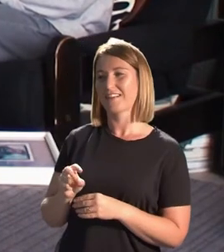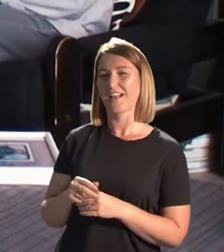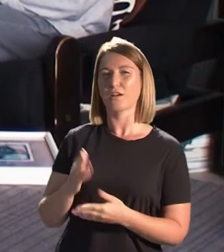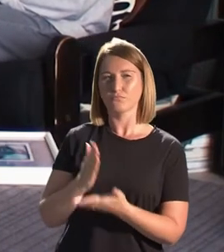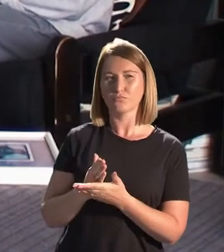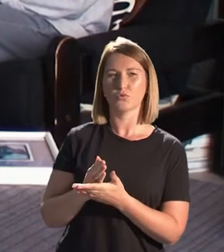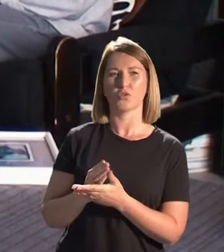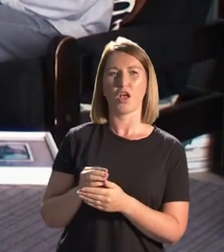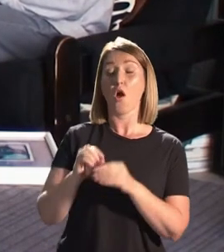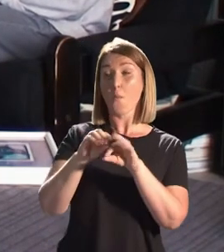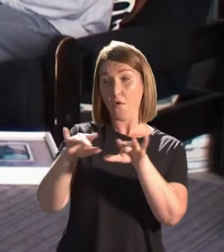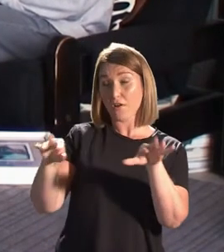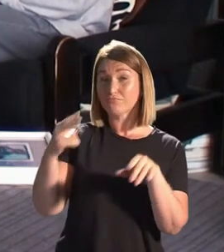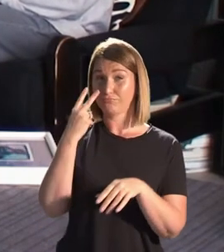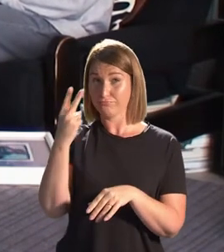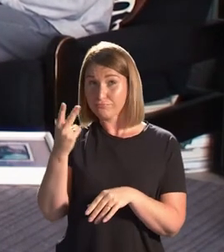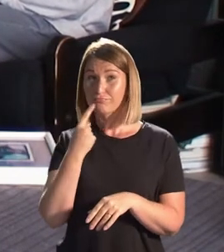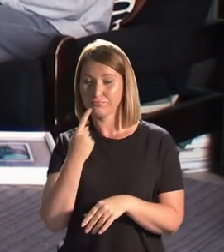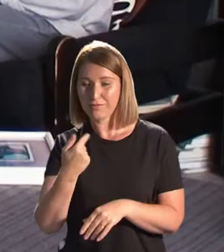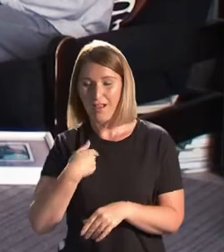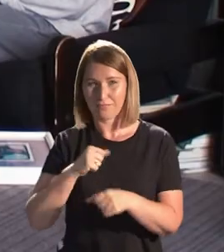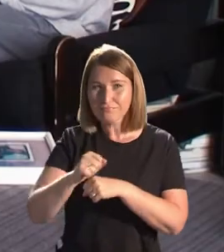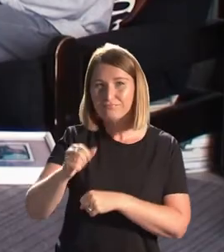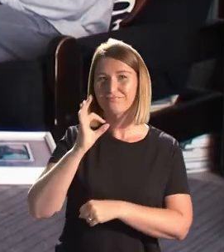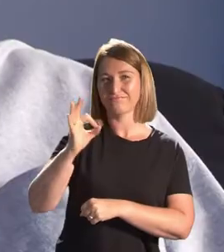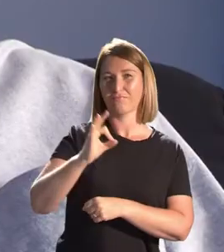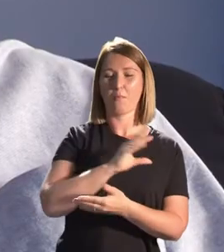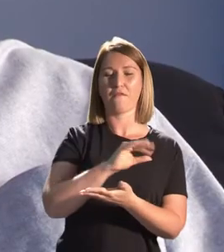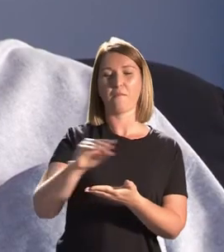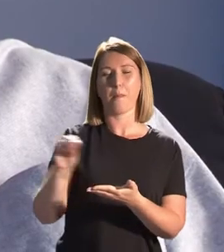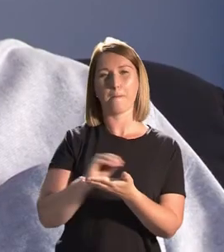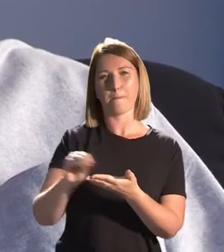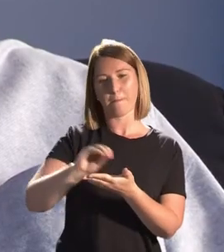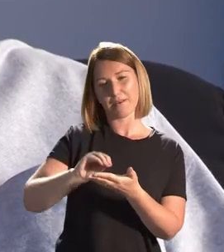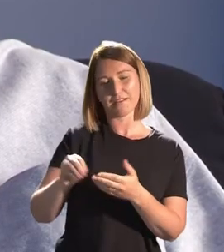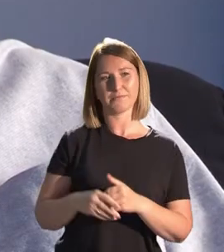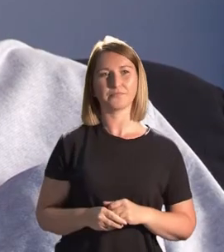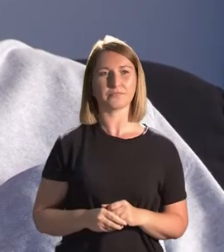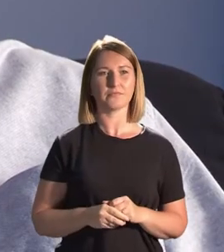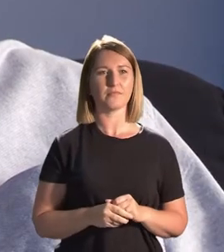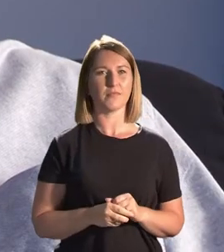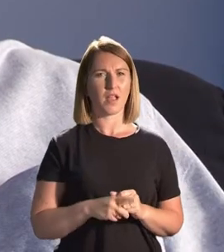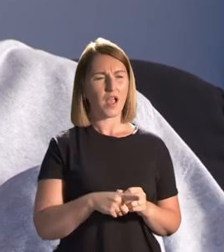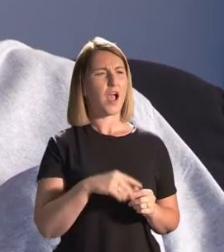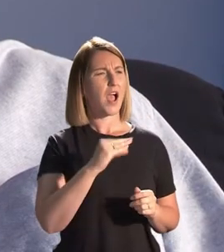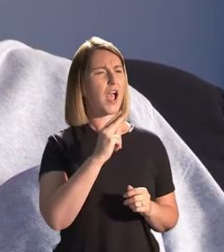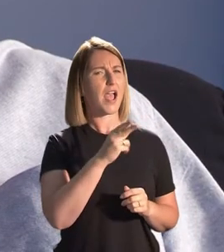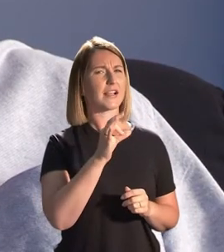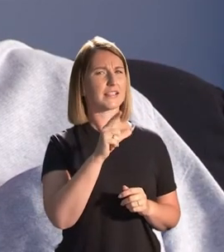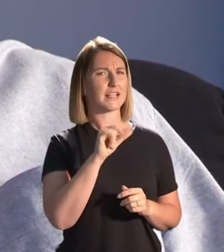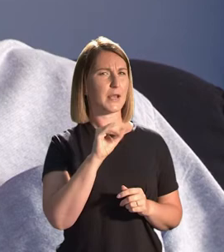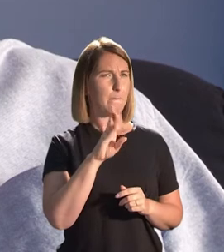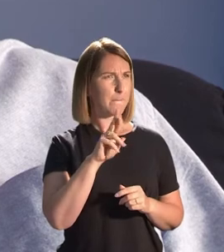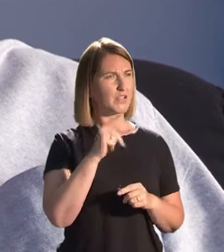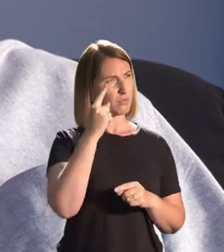Już profesor zauważył, że jestem dobry w liternictwie. Ex Librisów, no tak nawiązał pan, to też ponad